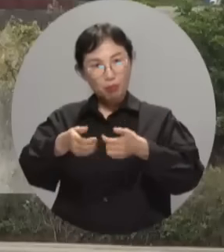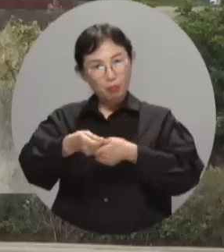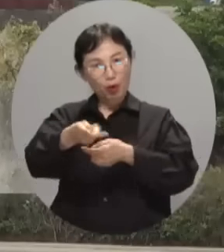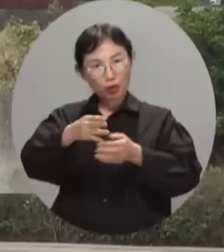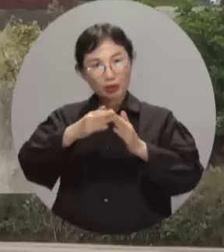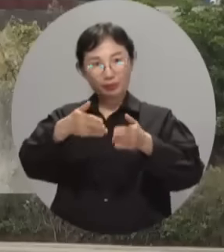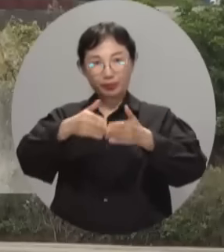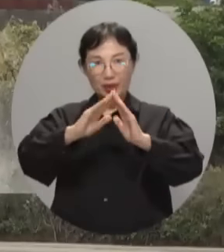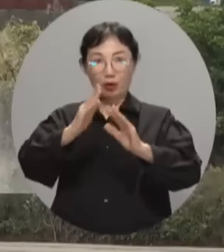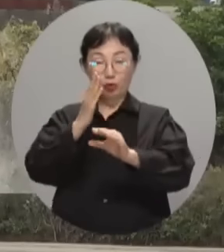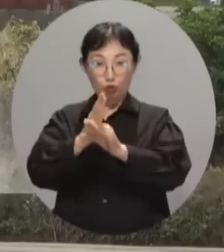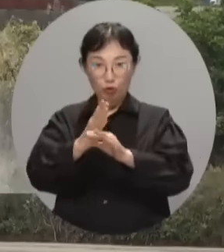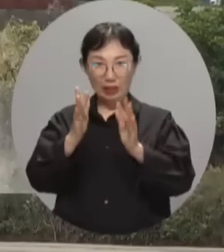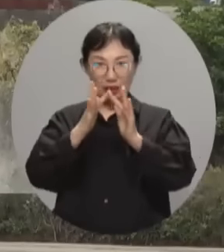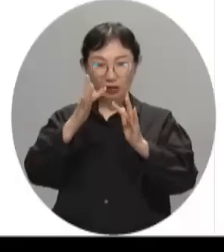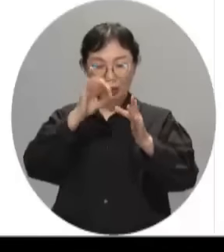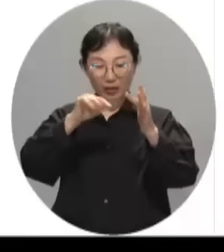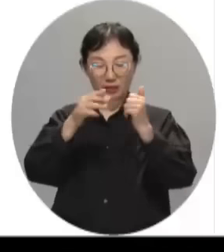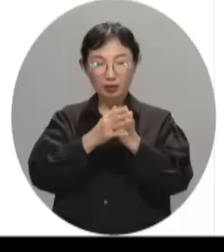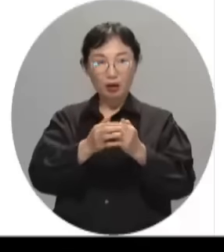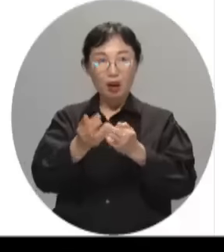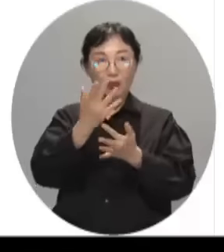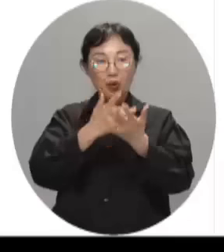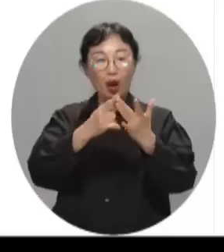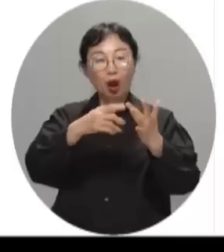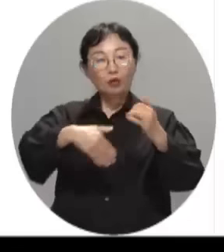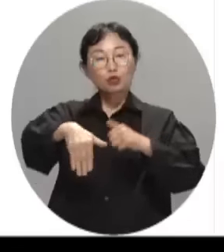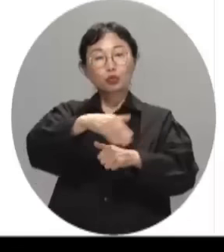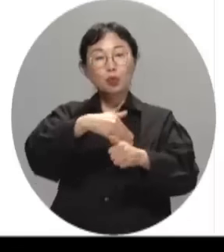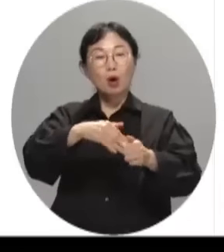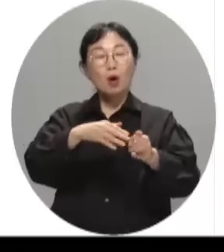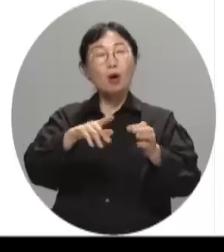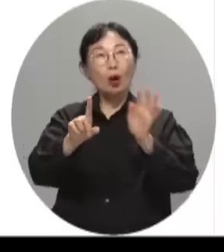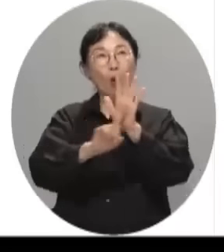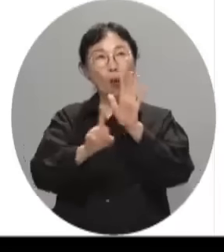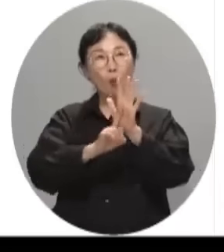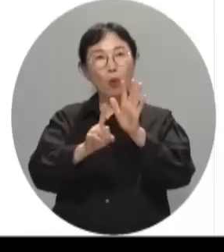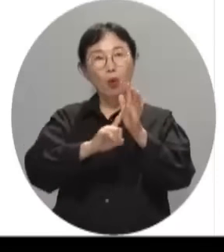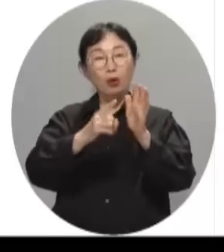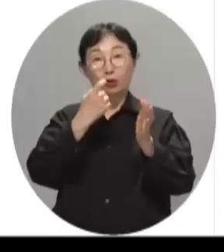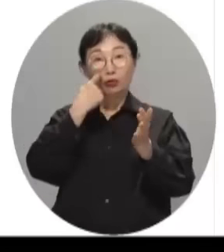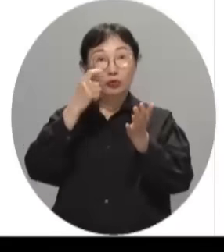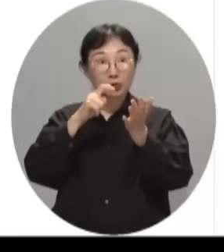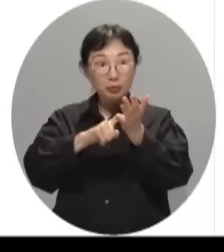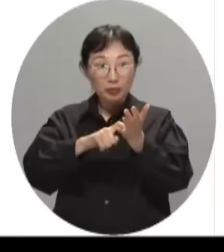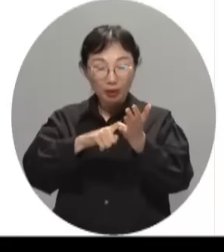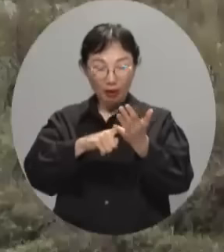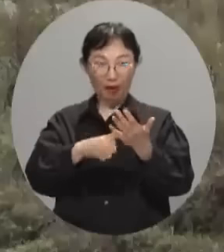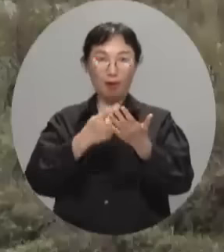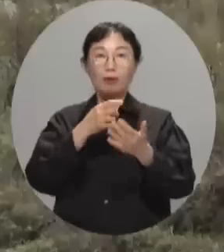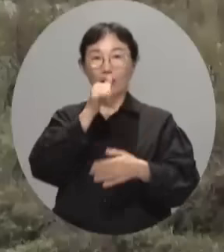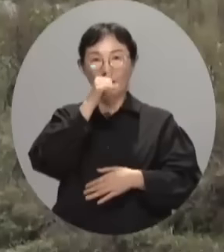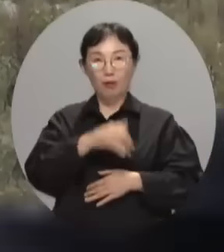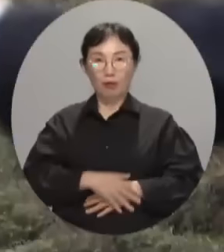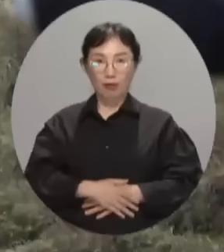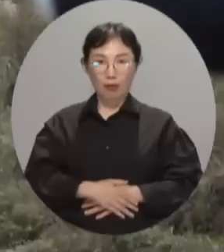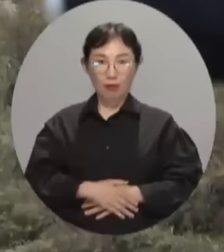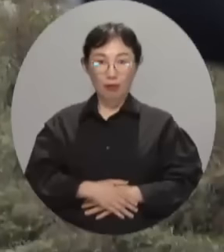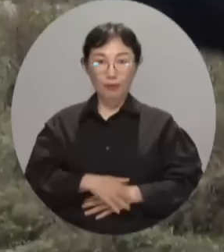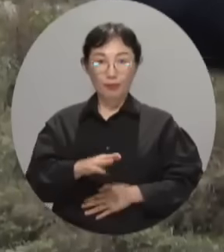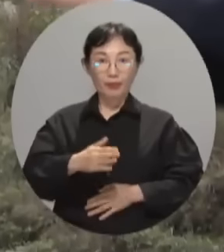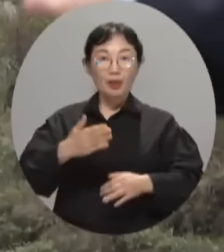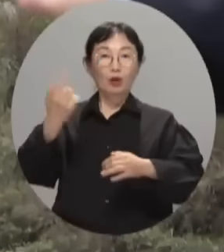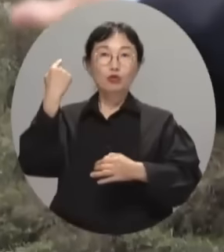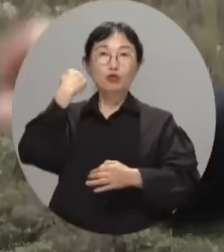있습니다. 온라인에서도 소각장 근처 토지의 분양 홍보는 쉽게 찾아볼 수 있습니다. 뒤에 있는